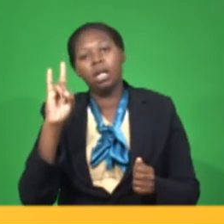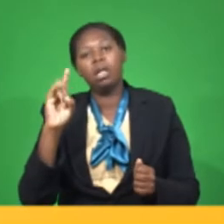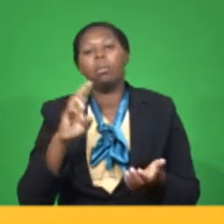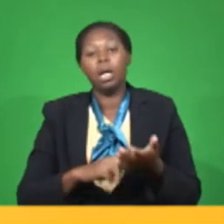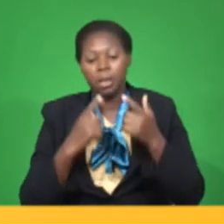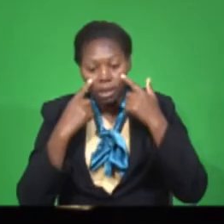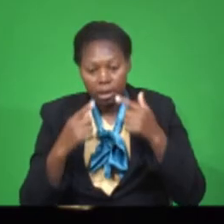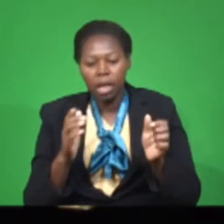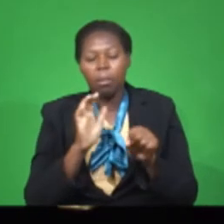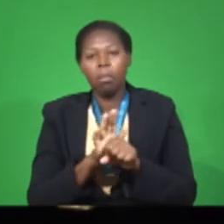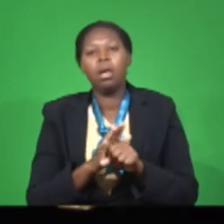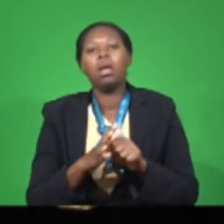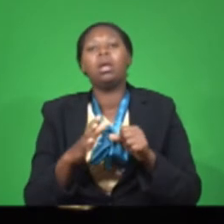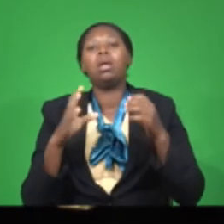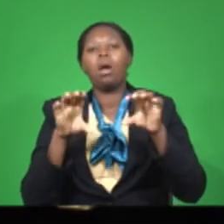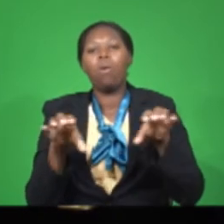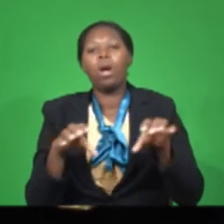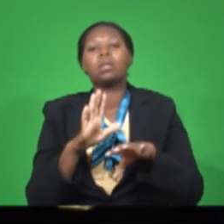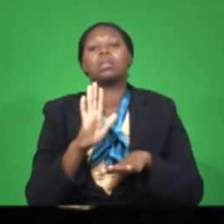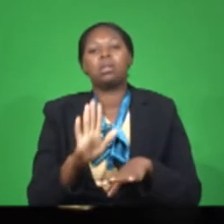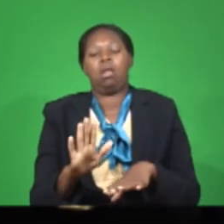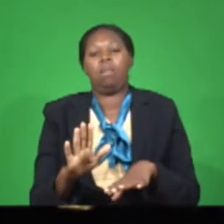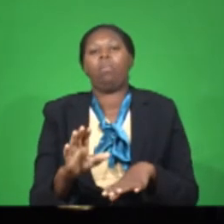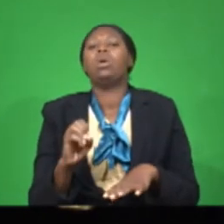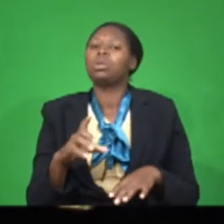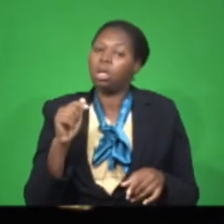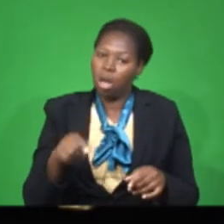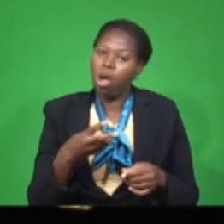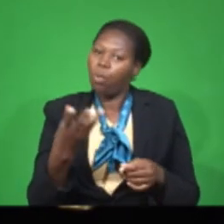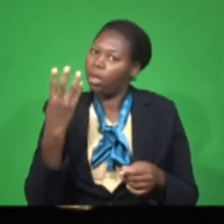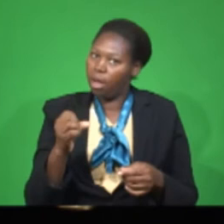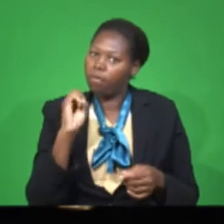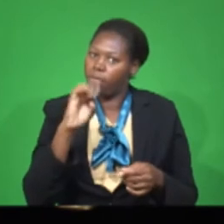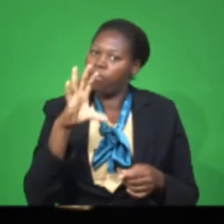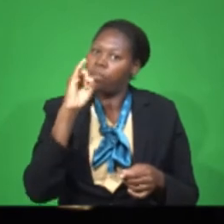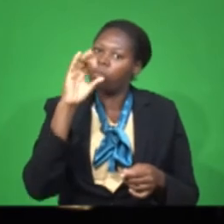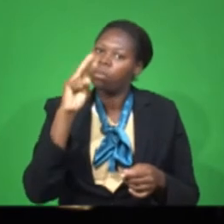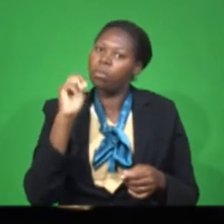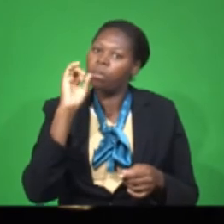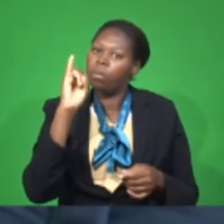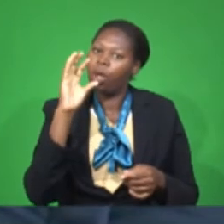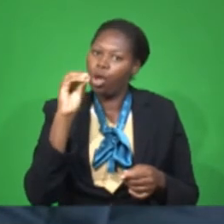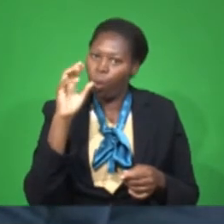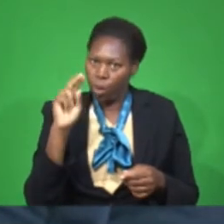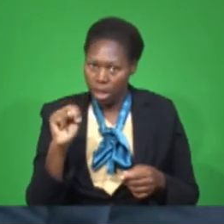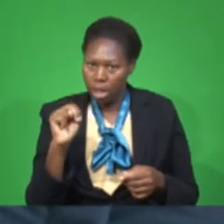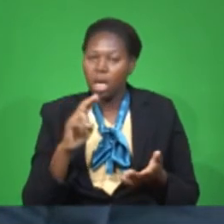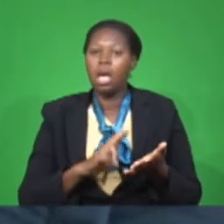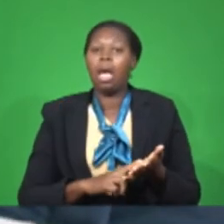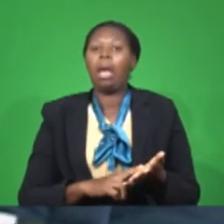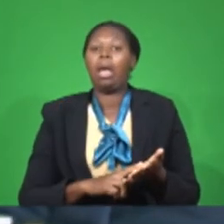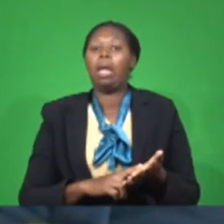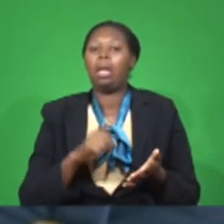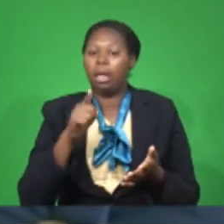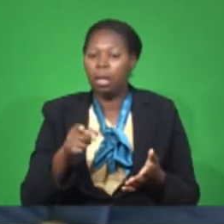akanga achiitwa. Saka panapa pana Simoni yanga iri n'anga huru muSamaria. Ukola wadja